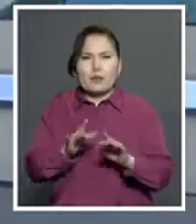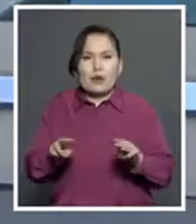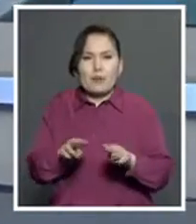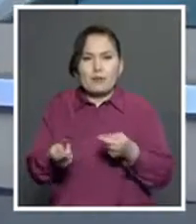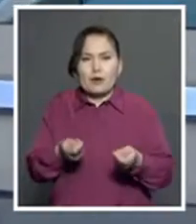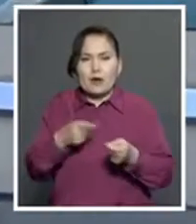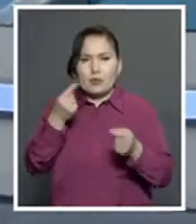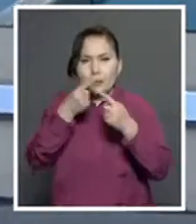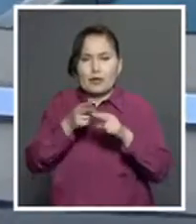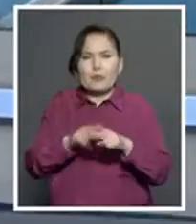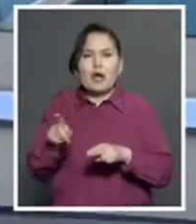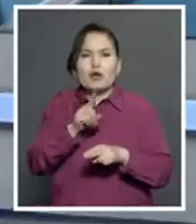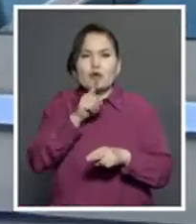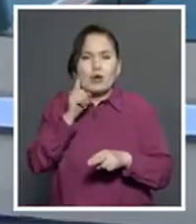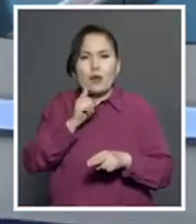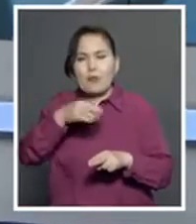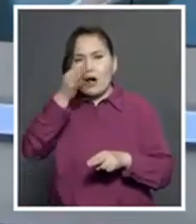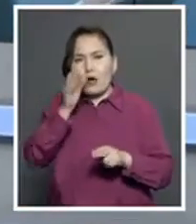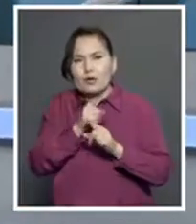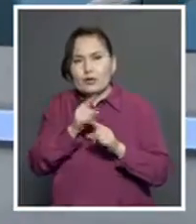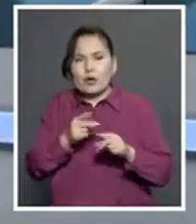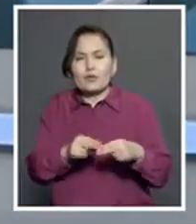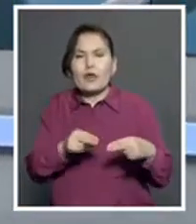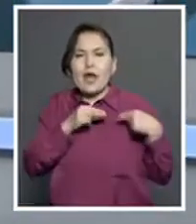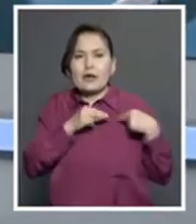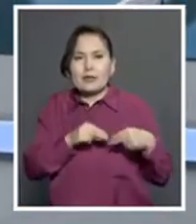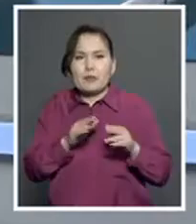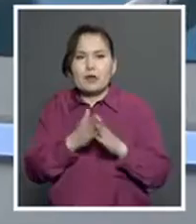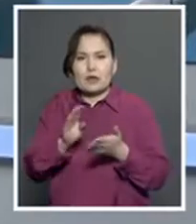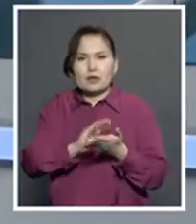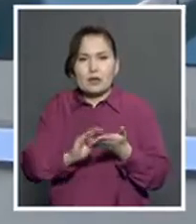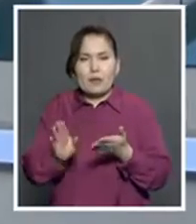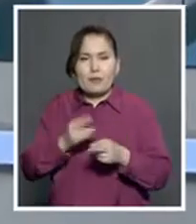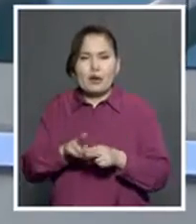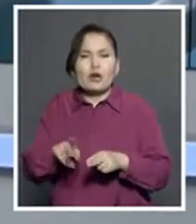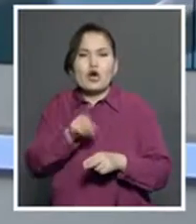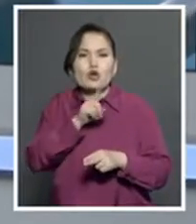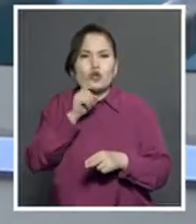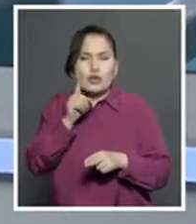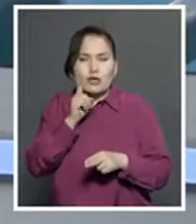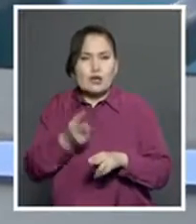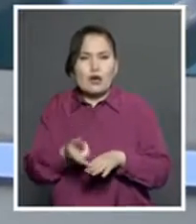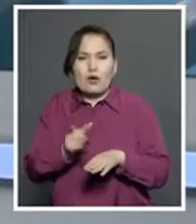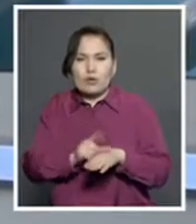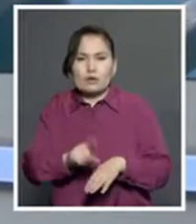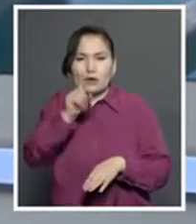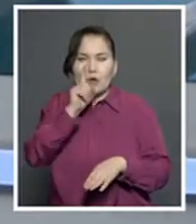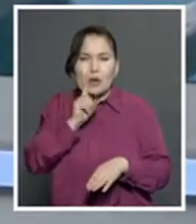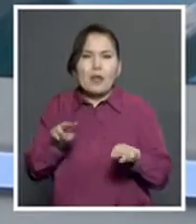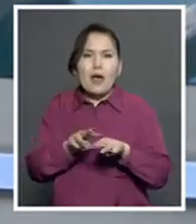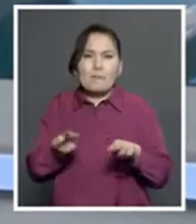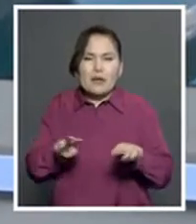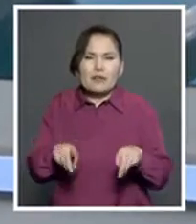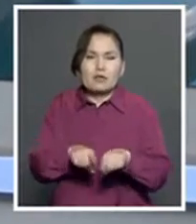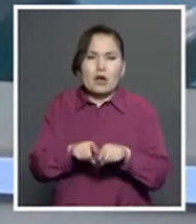жазды. Яғни жастардың тәжірибеден өткен уақыты еңбек кітапшасына жазылады. Бұл жас түлектер үшін таптырмас мүмкіндік. Министр колледждерге